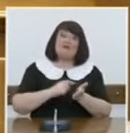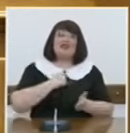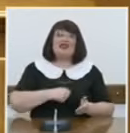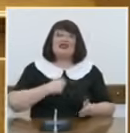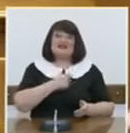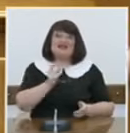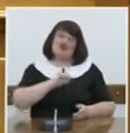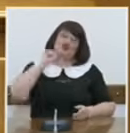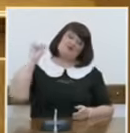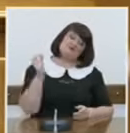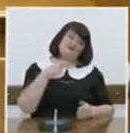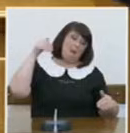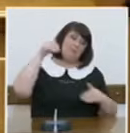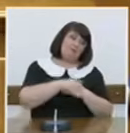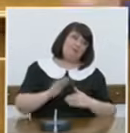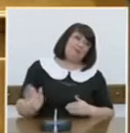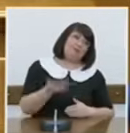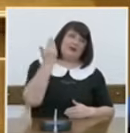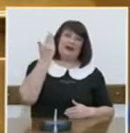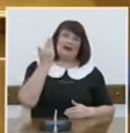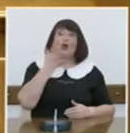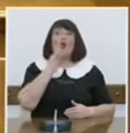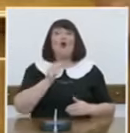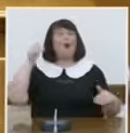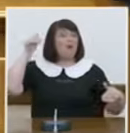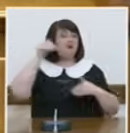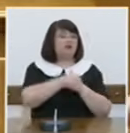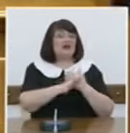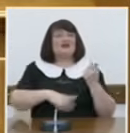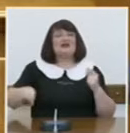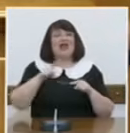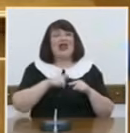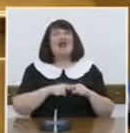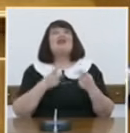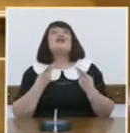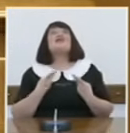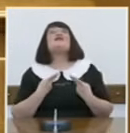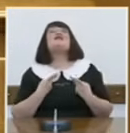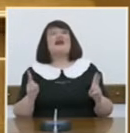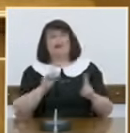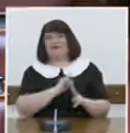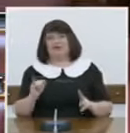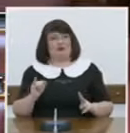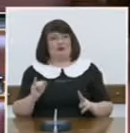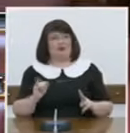κρεμό, γιατί οδηγείτε την Ελλάδα στον κρεμό και δεν θα σας το επιτρέψουμε ποτέ αυτό.